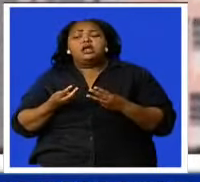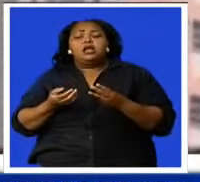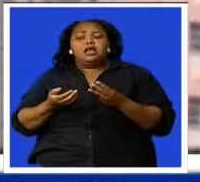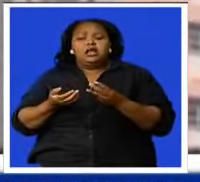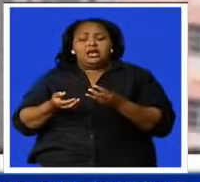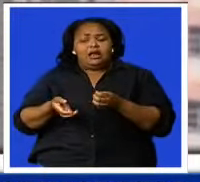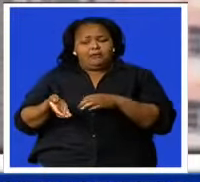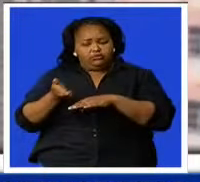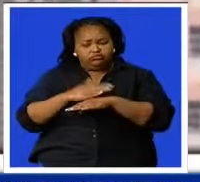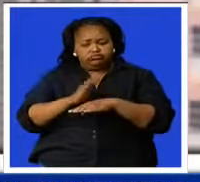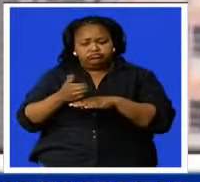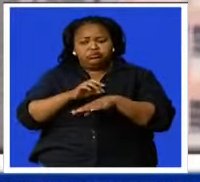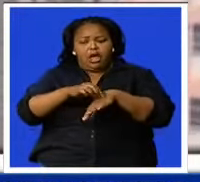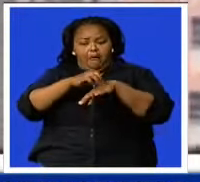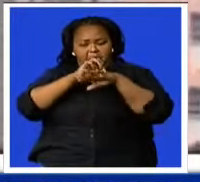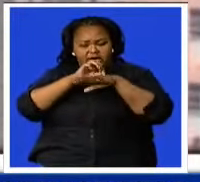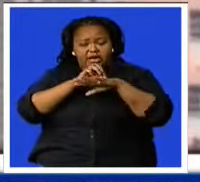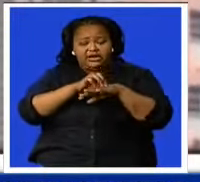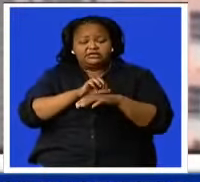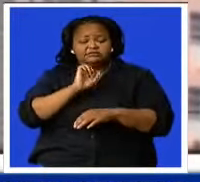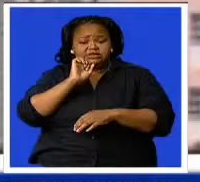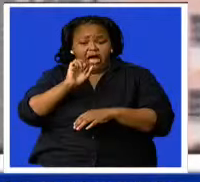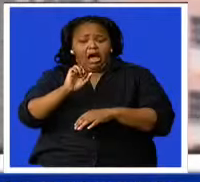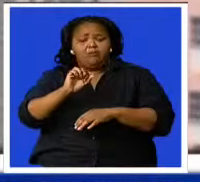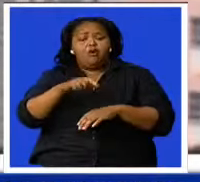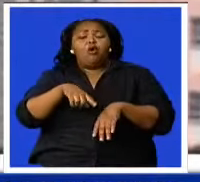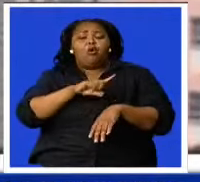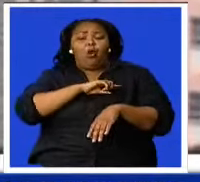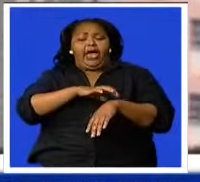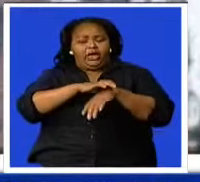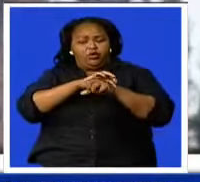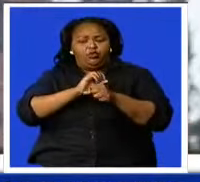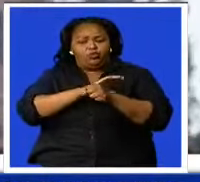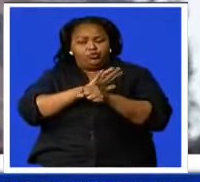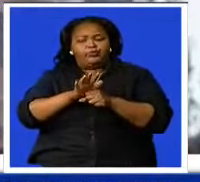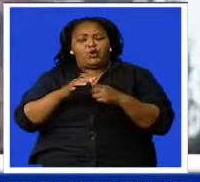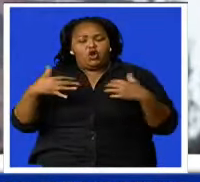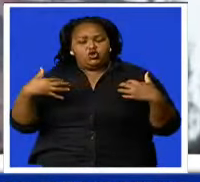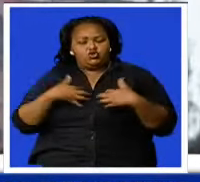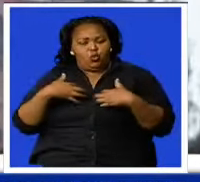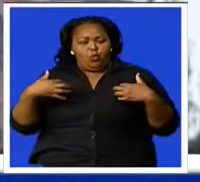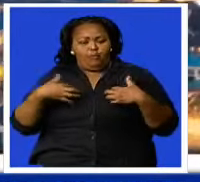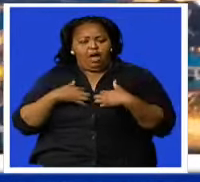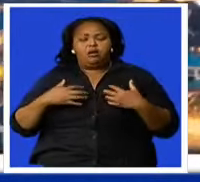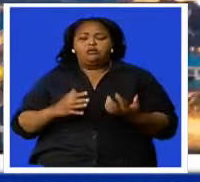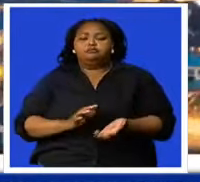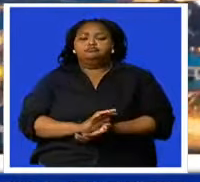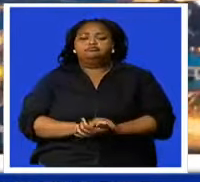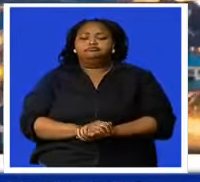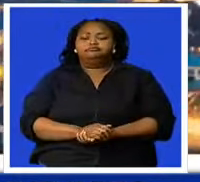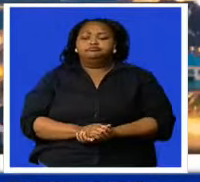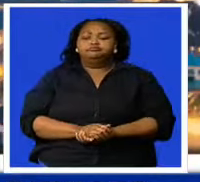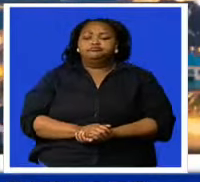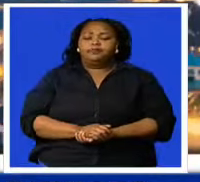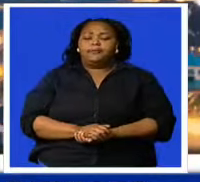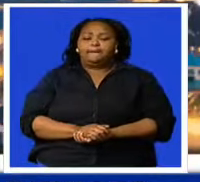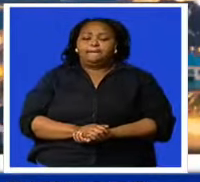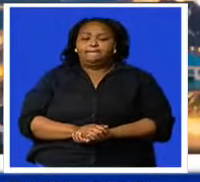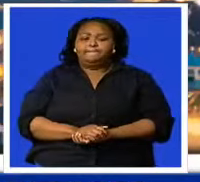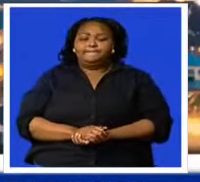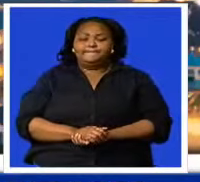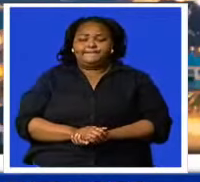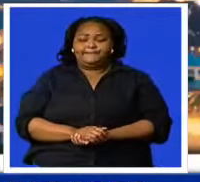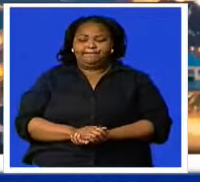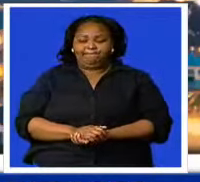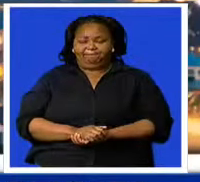yalomkhuhlane. Tindzabeni Eswatini TV kubika Themkosi Mavimbela eMbabane. Kanti ngakulokunye